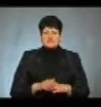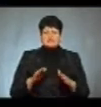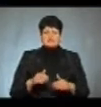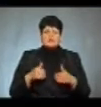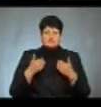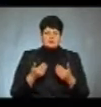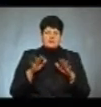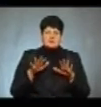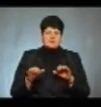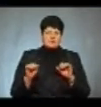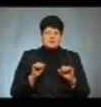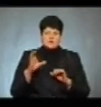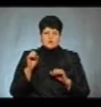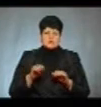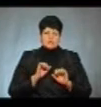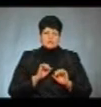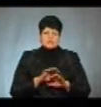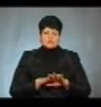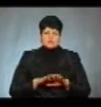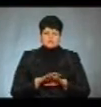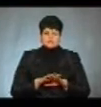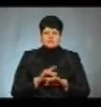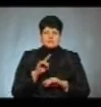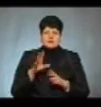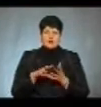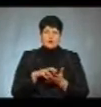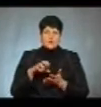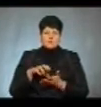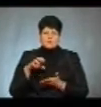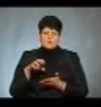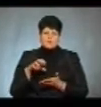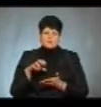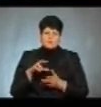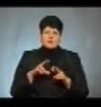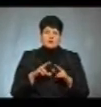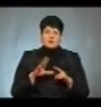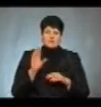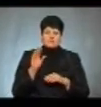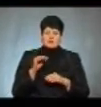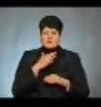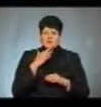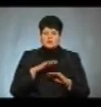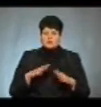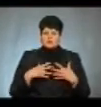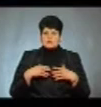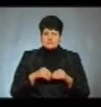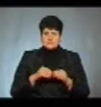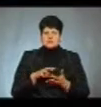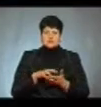Звернутися до місцевого управління соціального захисту з копією посвідчення багатодітної сім'ї і з